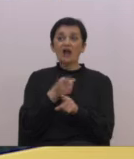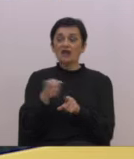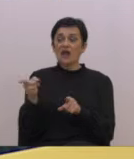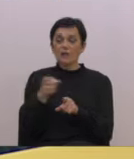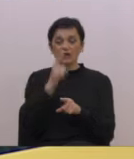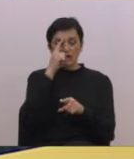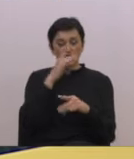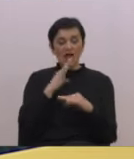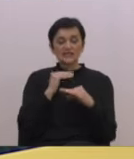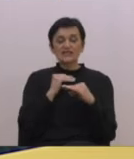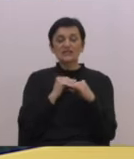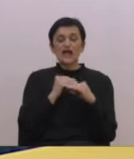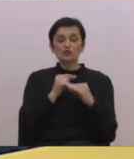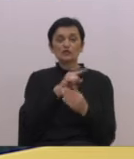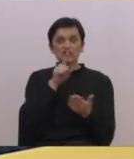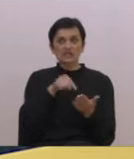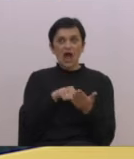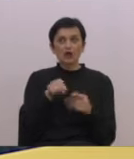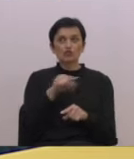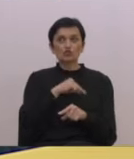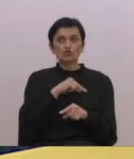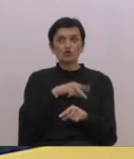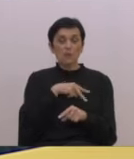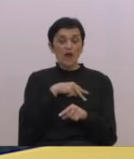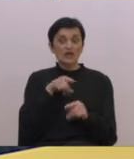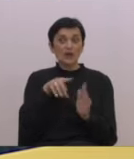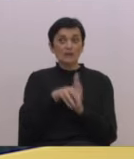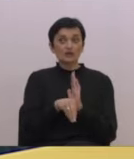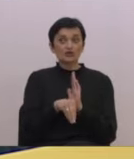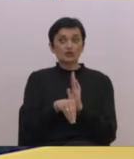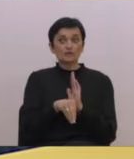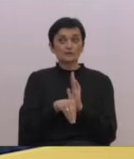რომლებიც გენდერულ თანასწორობის საკითხებზე მუშაობენ პარლამენტში.